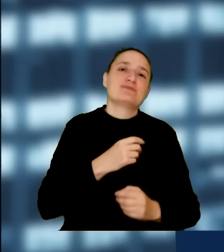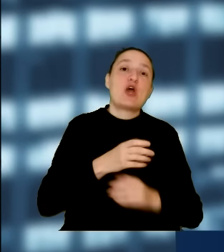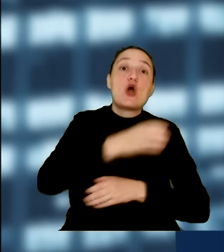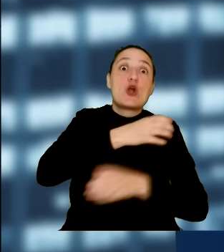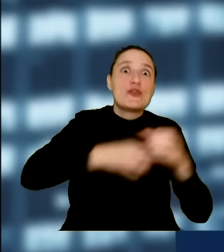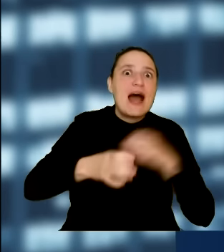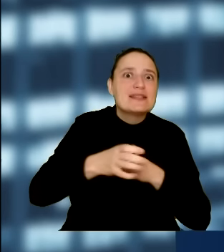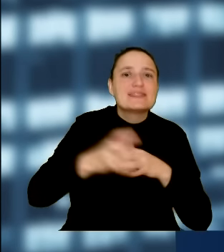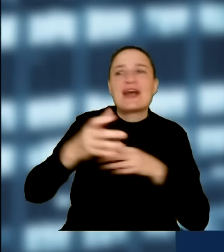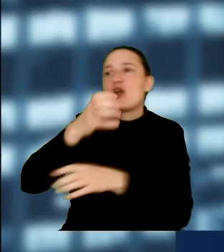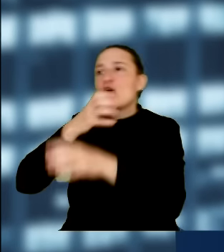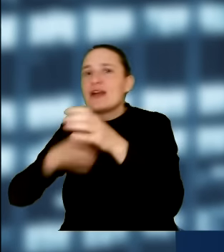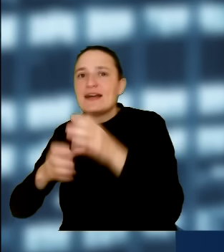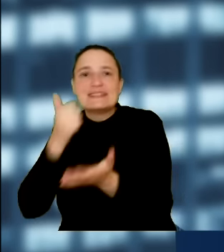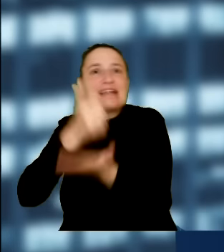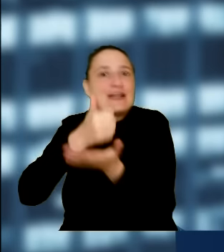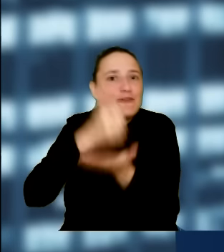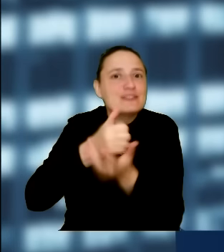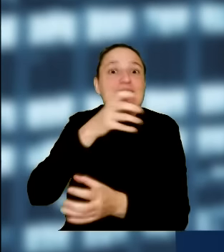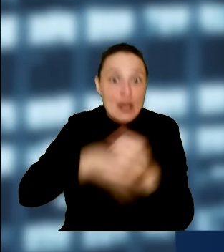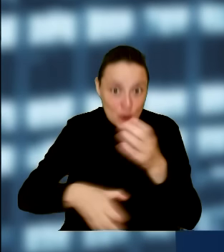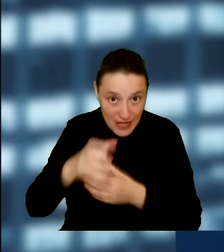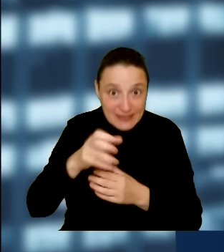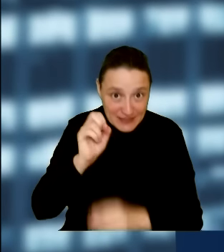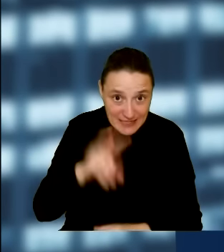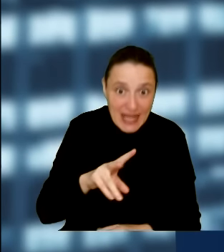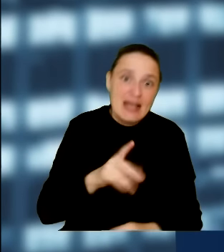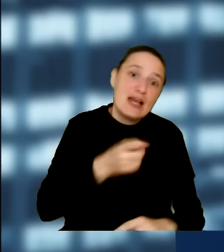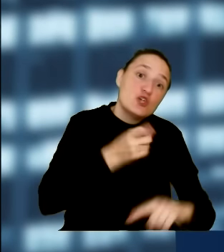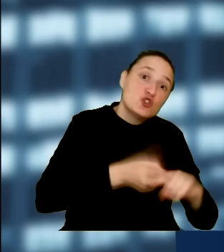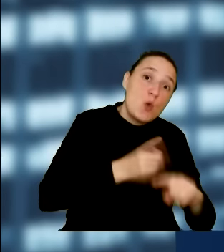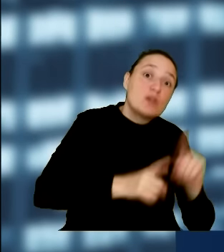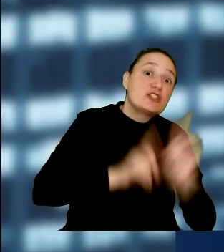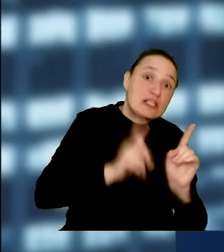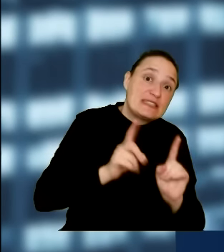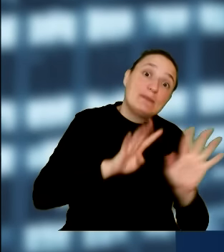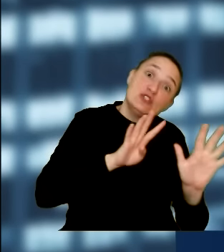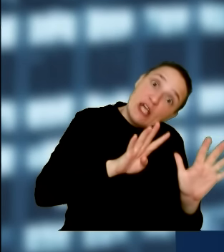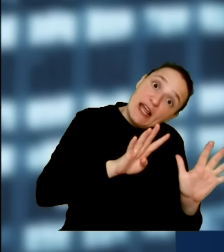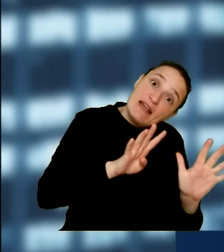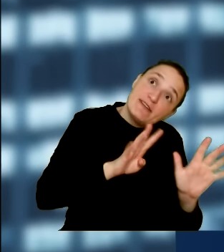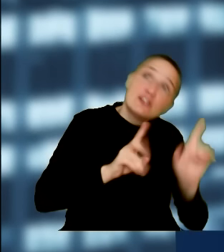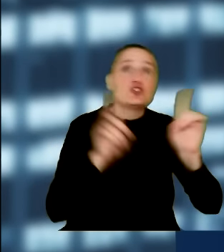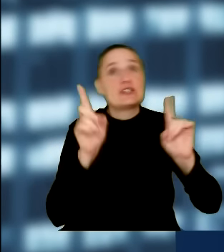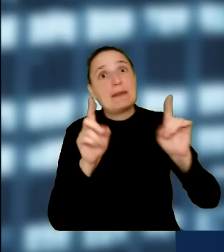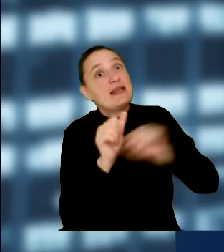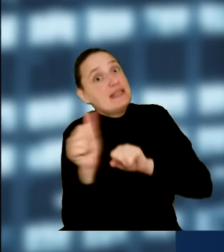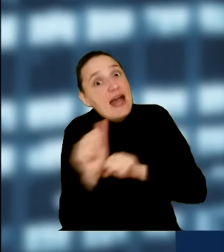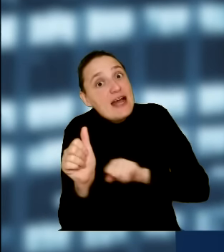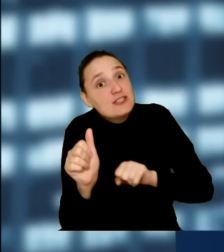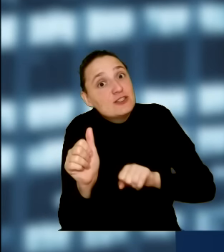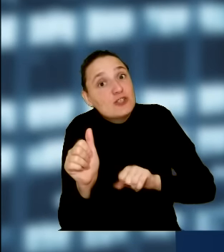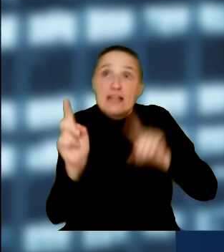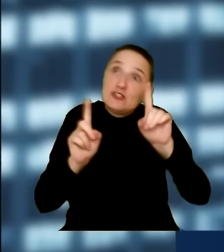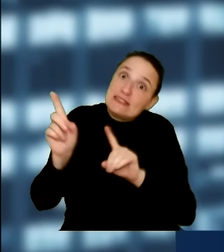stanowiska, że tak będą rotować składem, że tak raz będzie 9, raz 11,